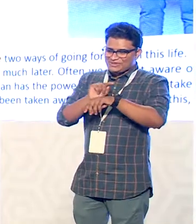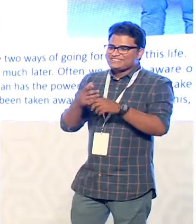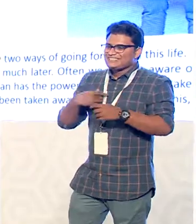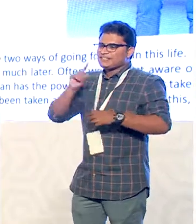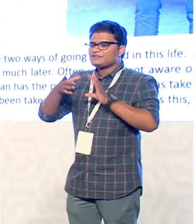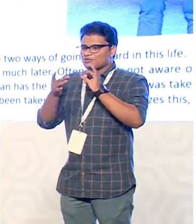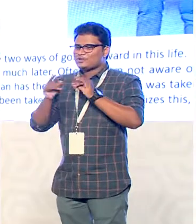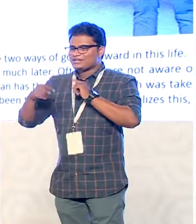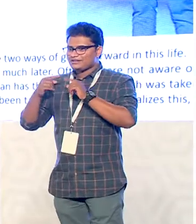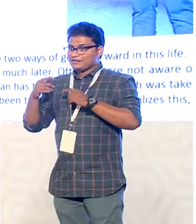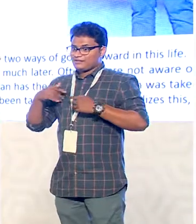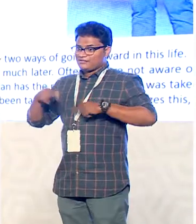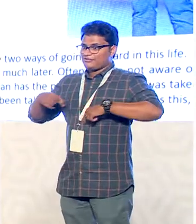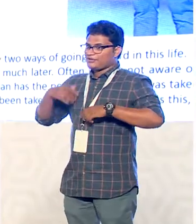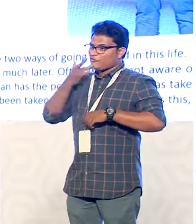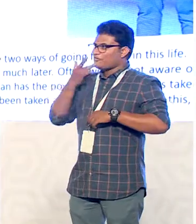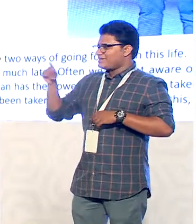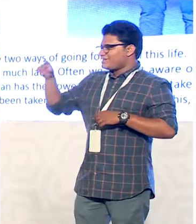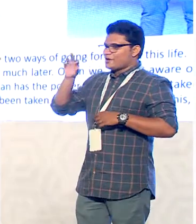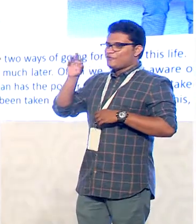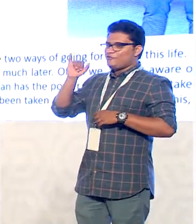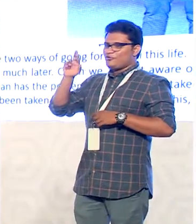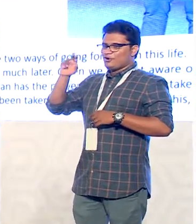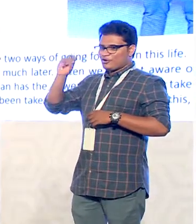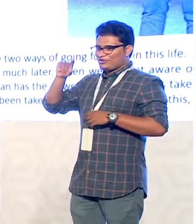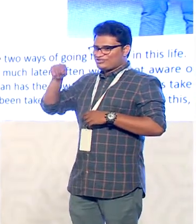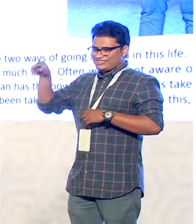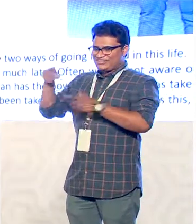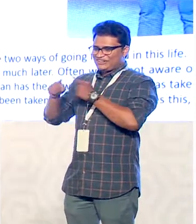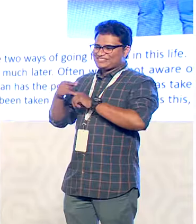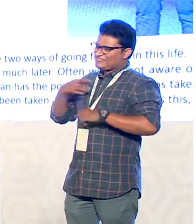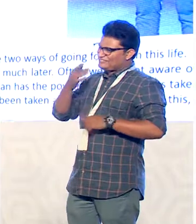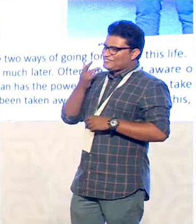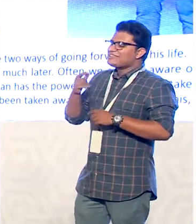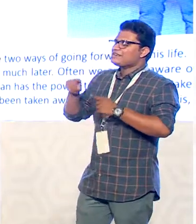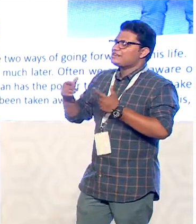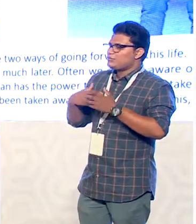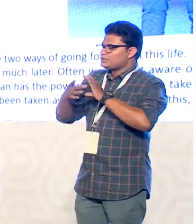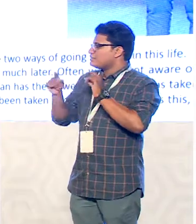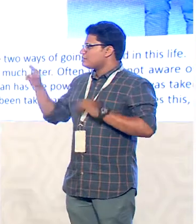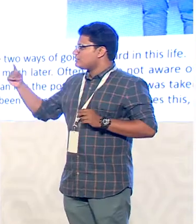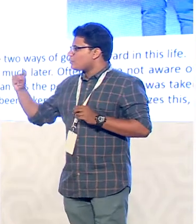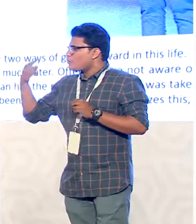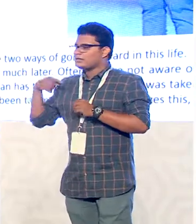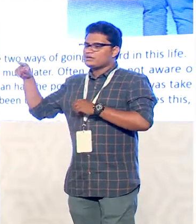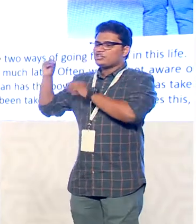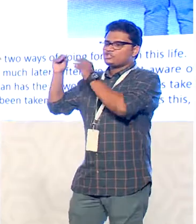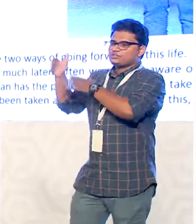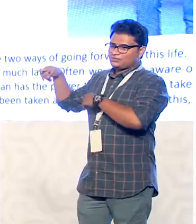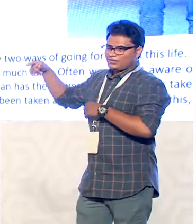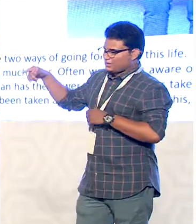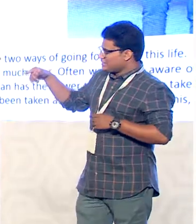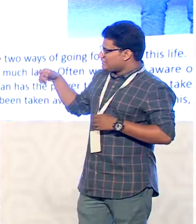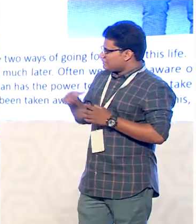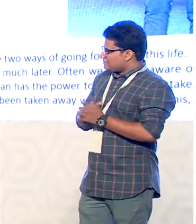अ स्टोरी दैट हैज बिकम फेवरेट ऑफ फिरोज एंड द अदर फ्रेंड्स हियर सो आई वन ऑफ माय मेंटर्स सो एज यू कैन टेल पर्हैप्स